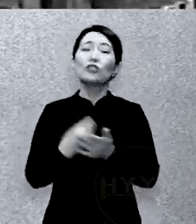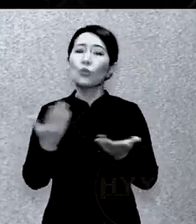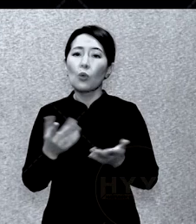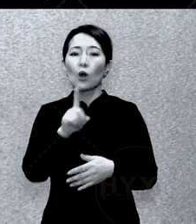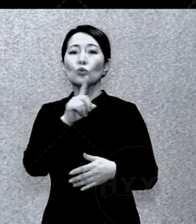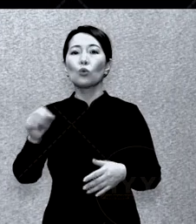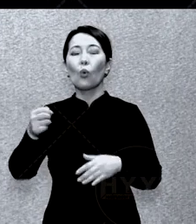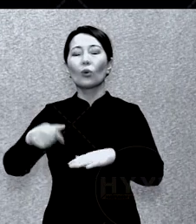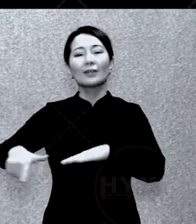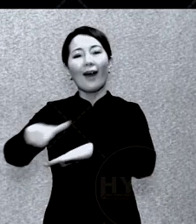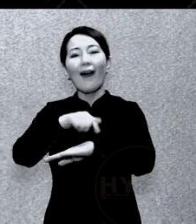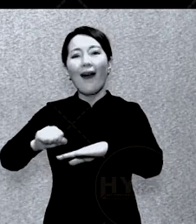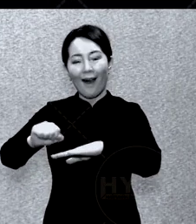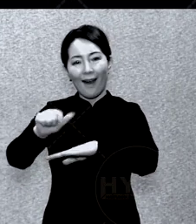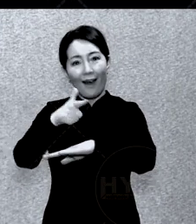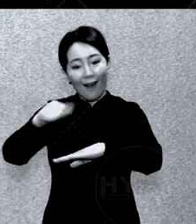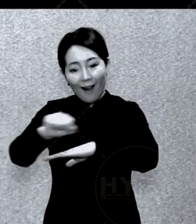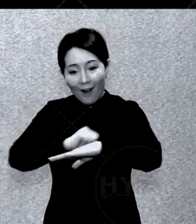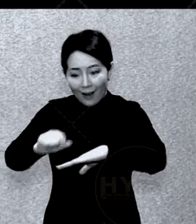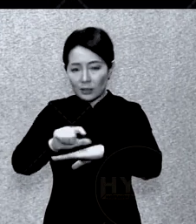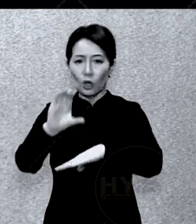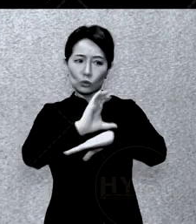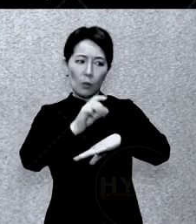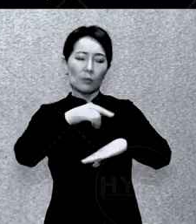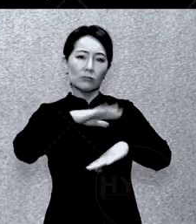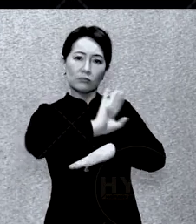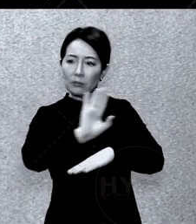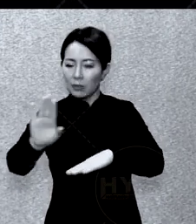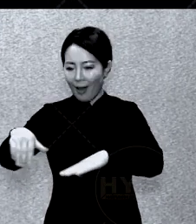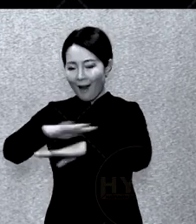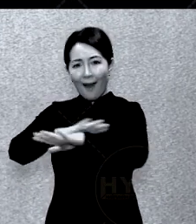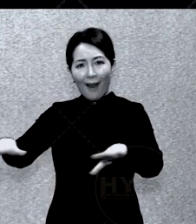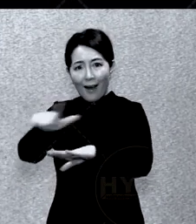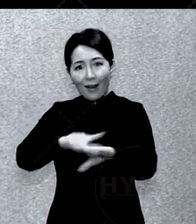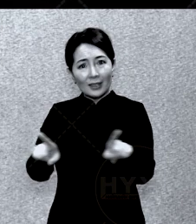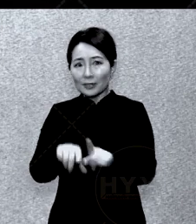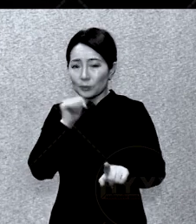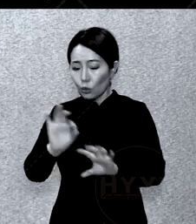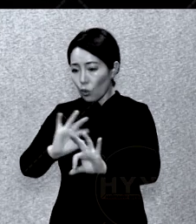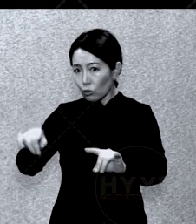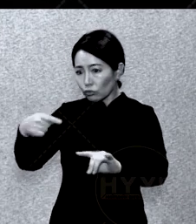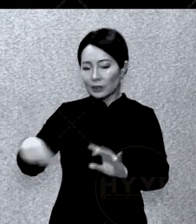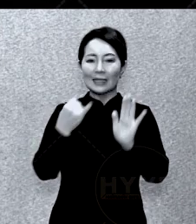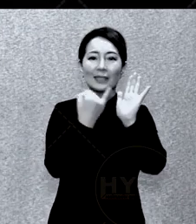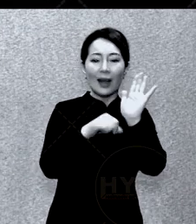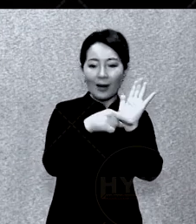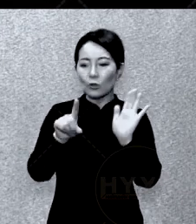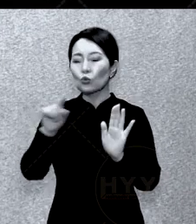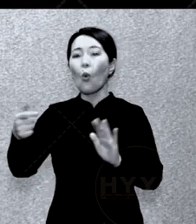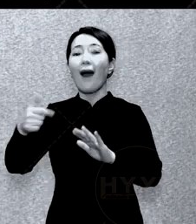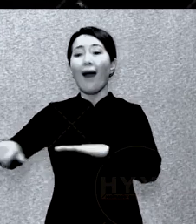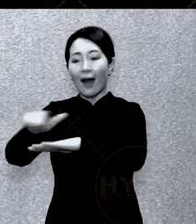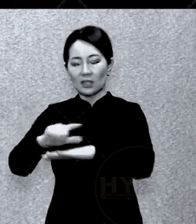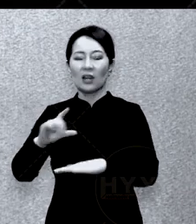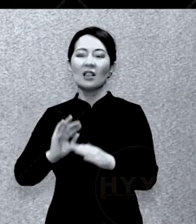гаа. За энэ бол мэдээж нөгөө аймаг сүм болгоны талбай бол бүгд дээр адилхан биш. Тийм учраас одоо өөрөөр учраас энэ